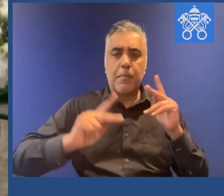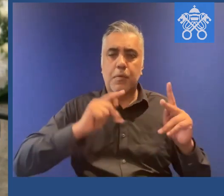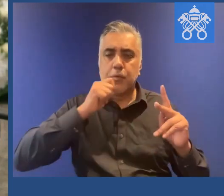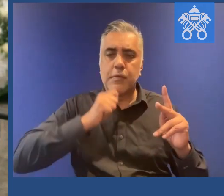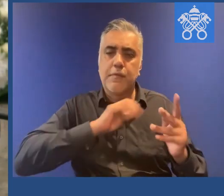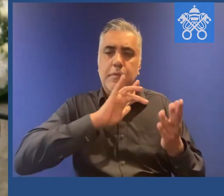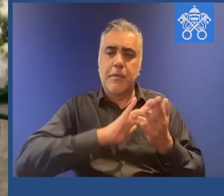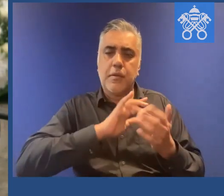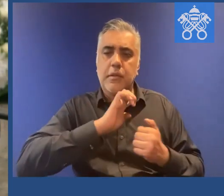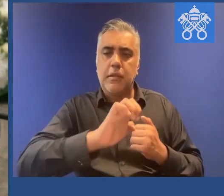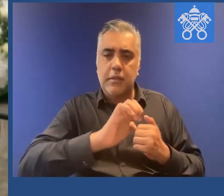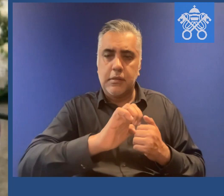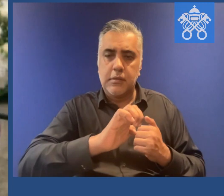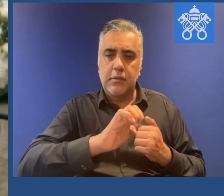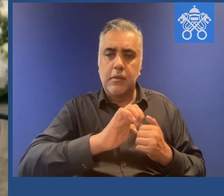Medio Oriente.